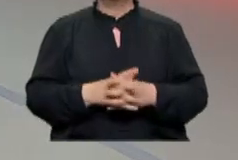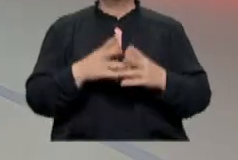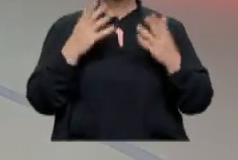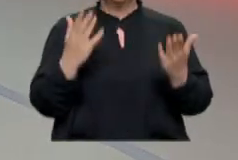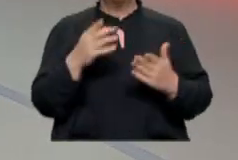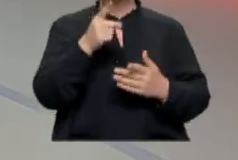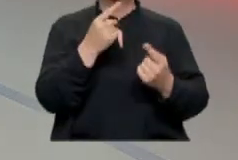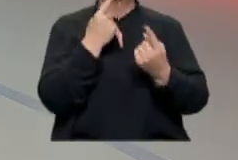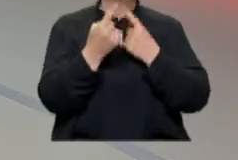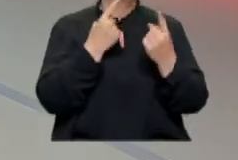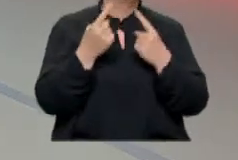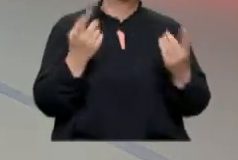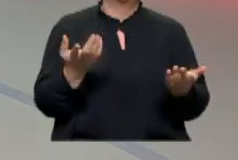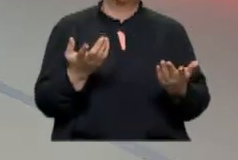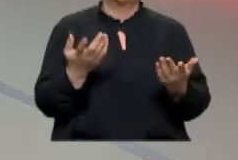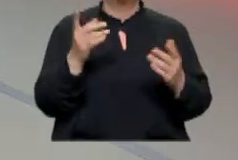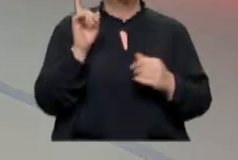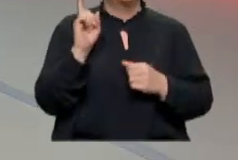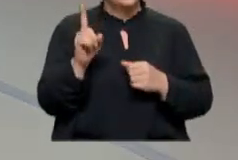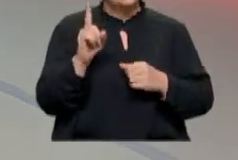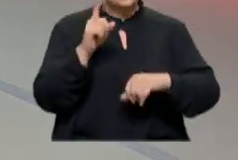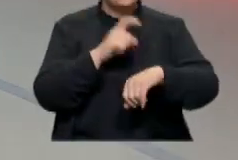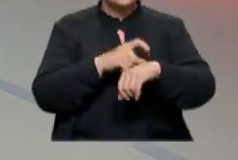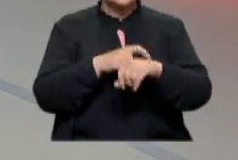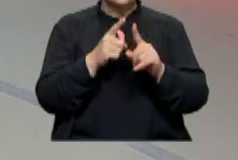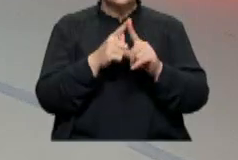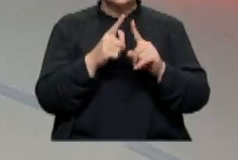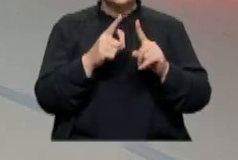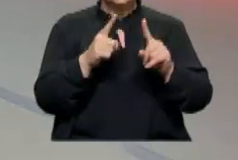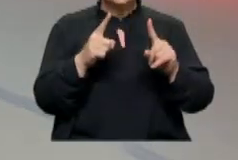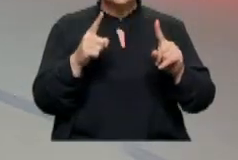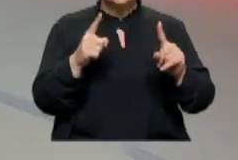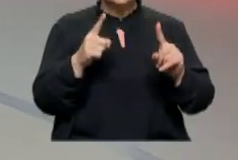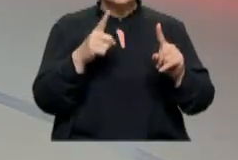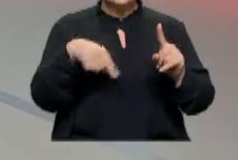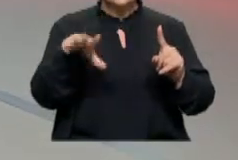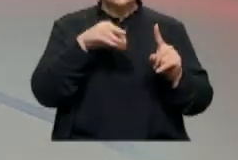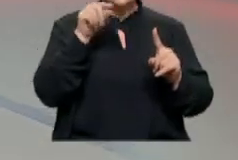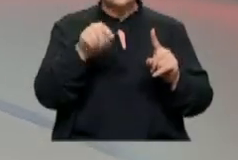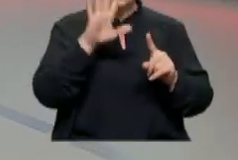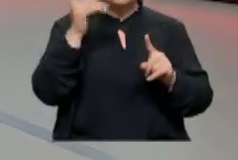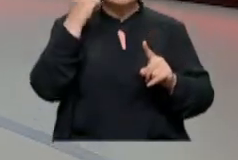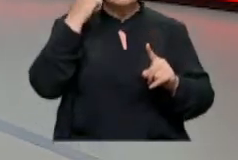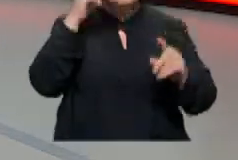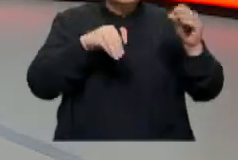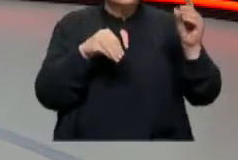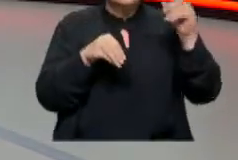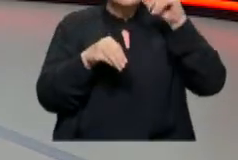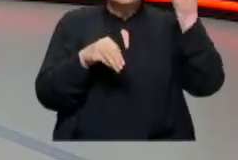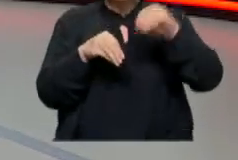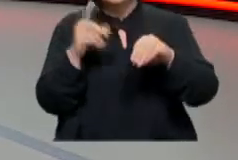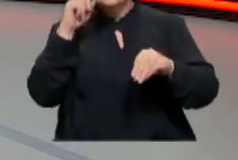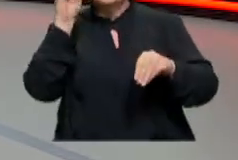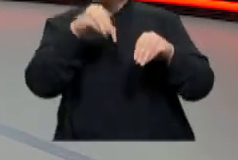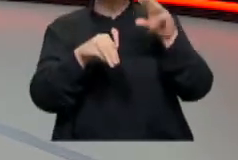Elbette bunlar konuşulacak. Fakat vakit uzadıkça, bütün bunlar bu şekilde her kafadan bir ses